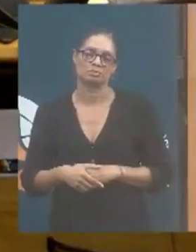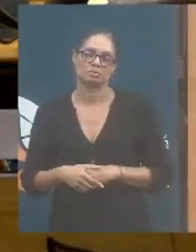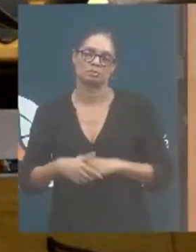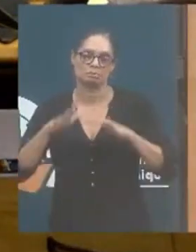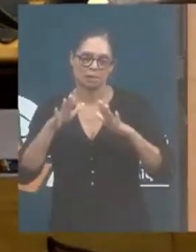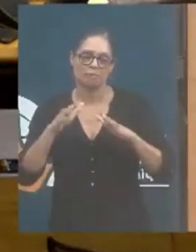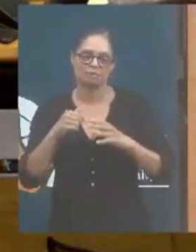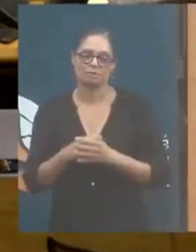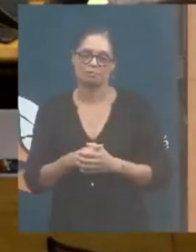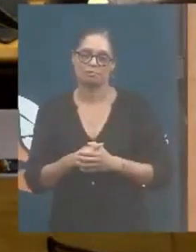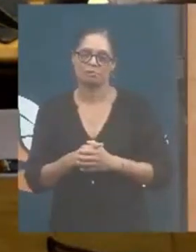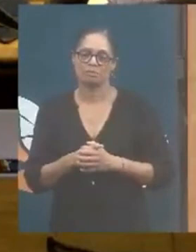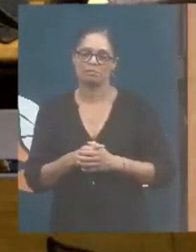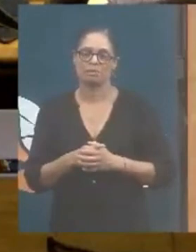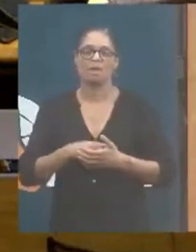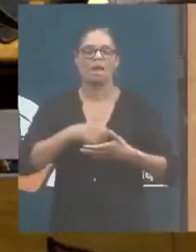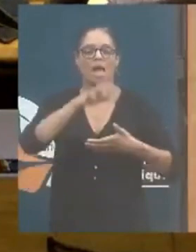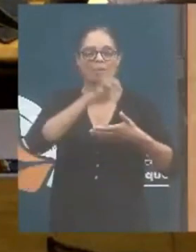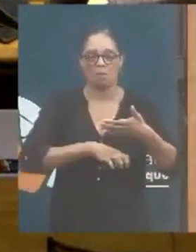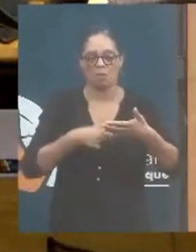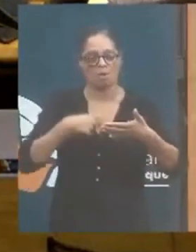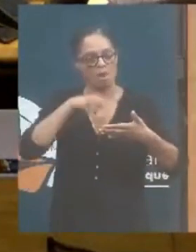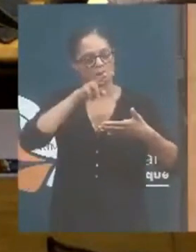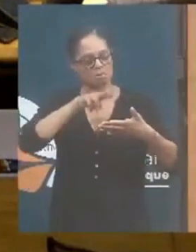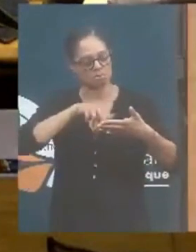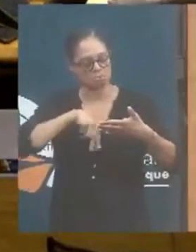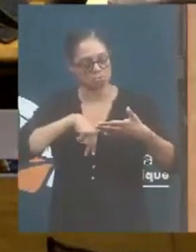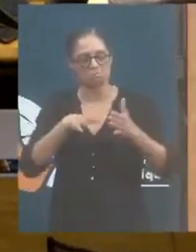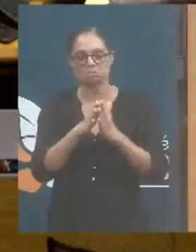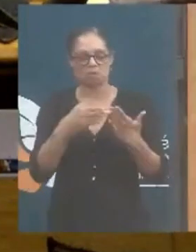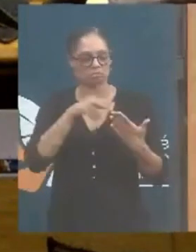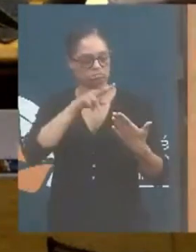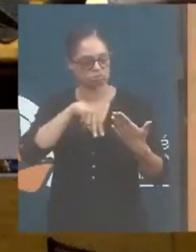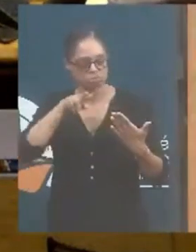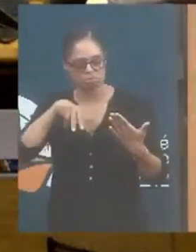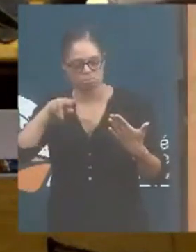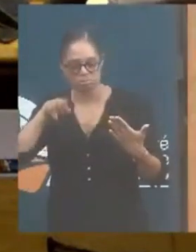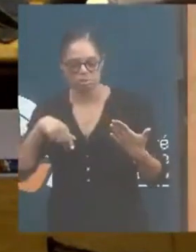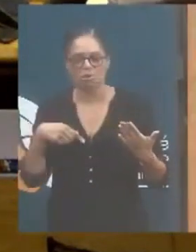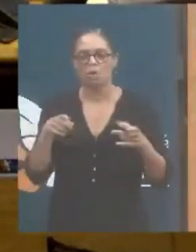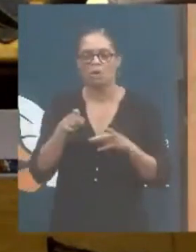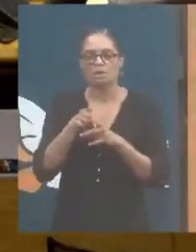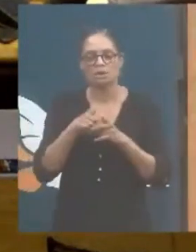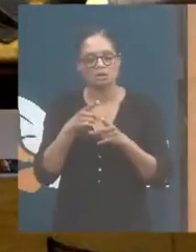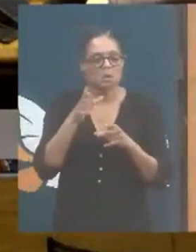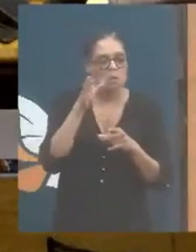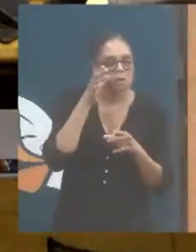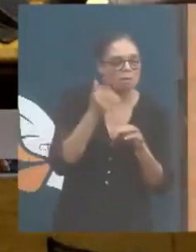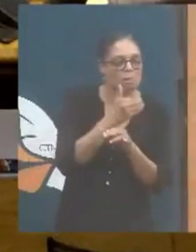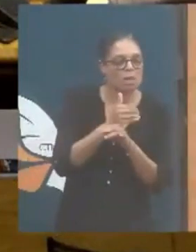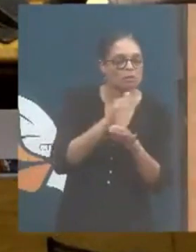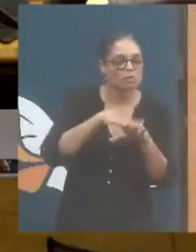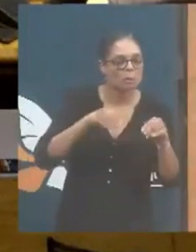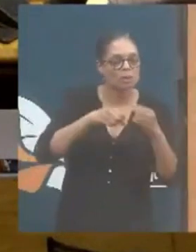dire qu'en lisant le rapport, et en ayant écouté par ailleurs ce qui se passe à Mayotte,